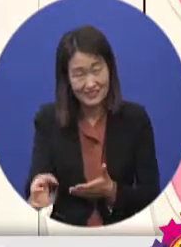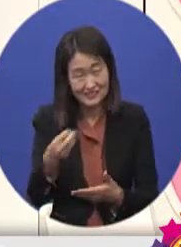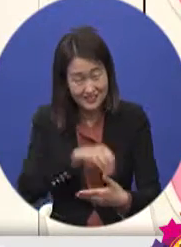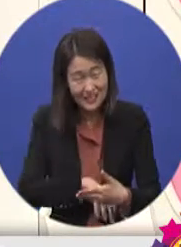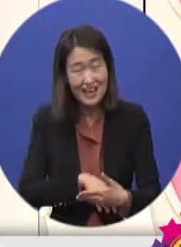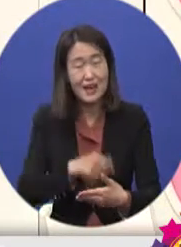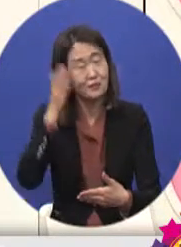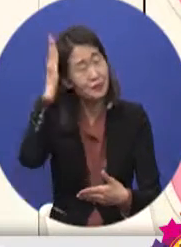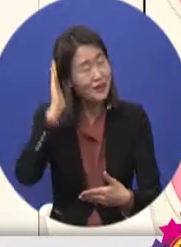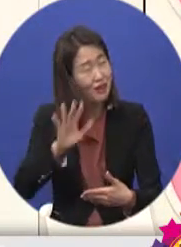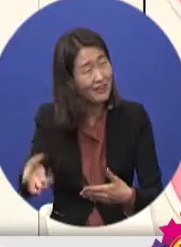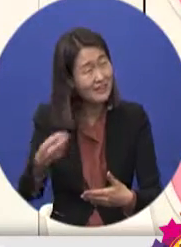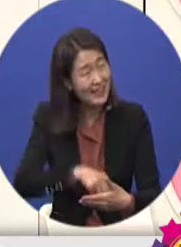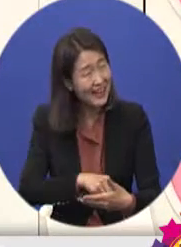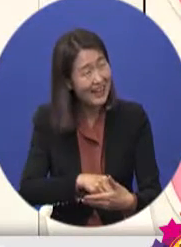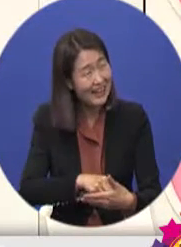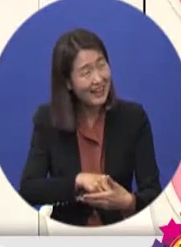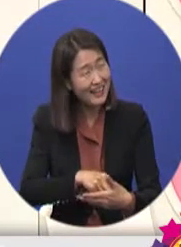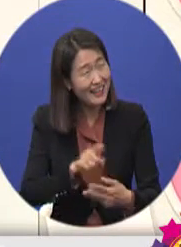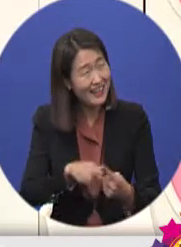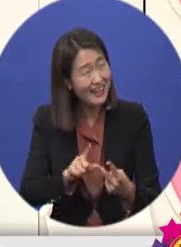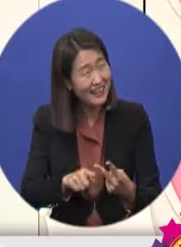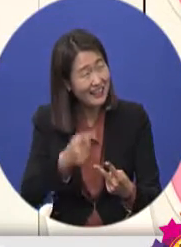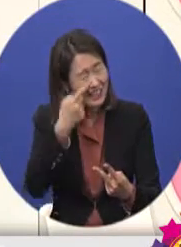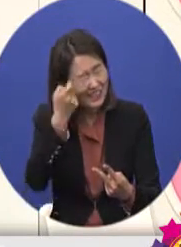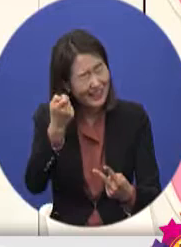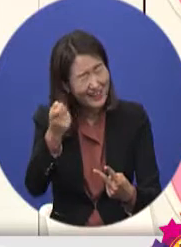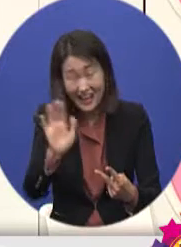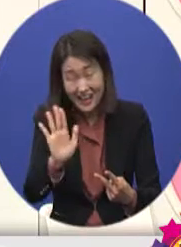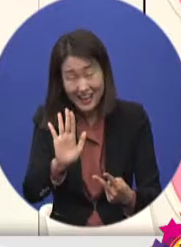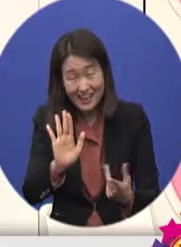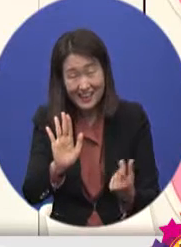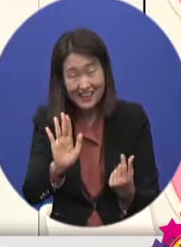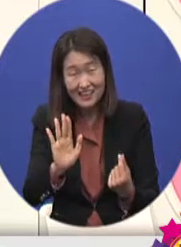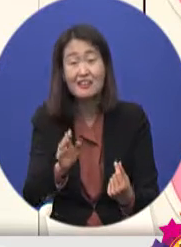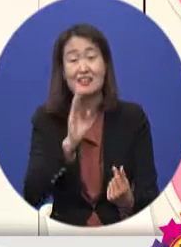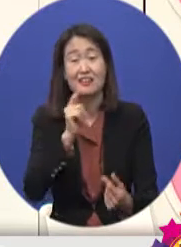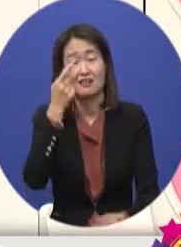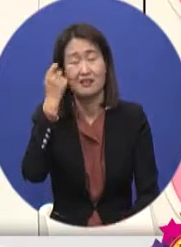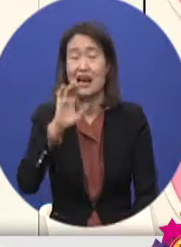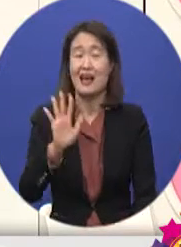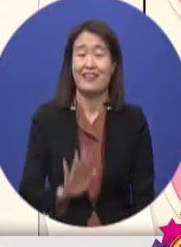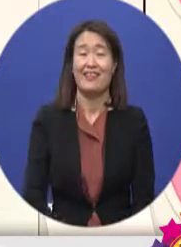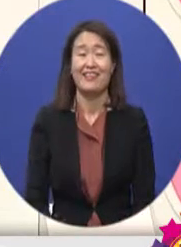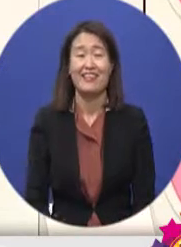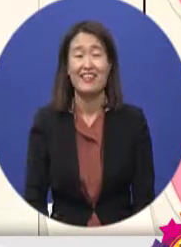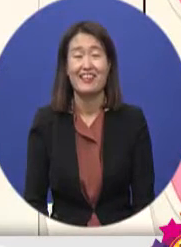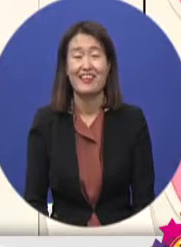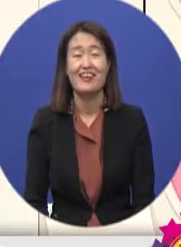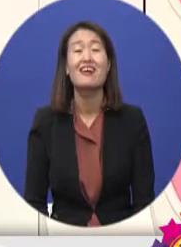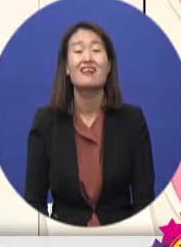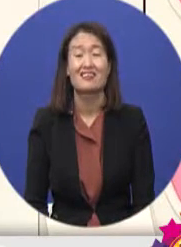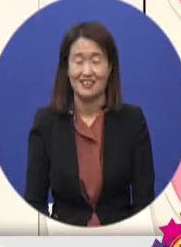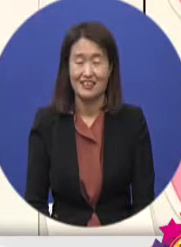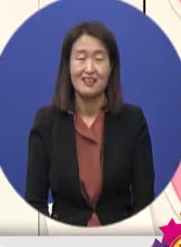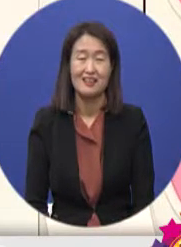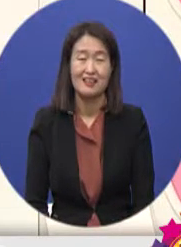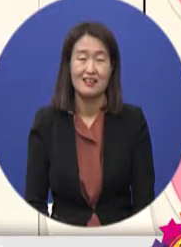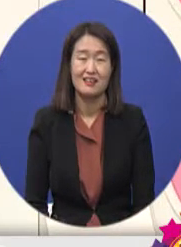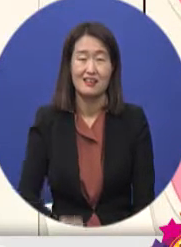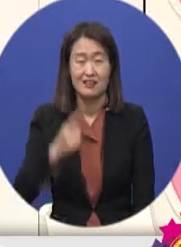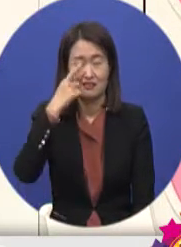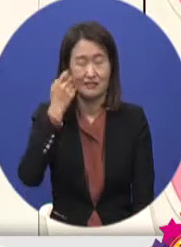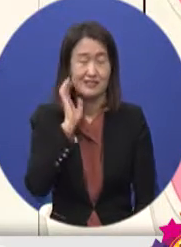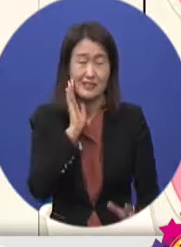예. 굴을 따랴 미역을 따랴. 예? 굴은 안 따시죠? 예, 굴은 안 해요. 아, 그래요.